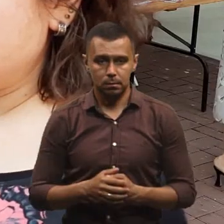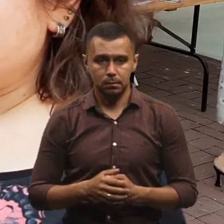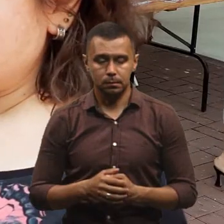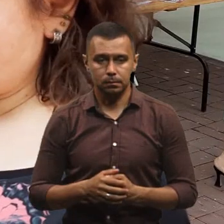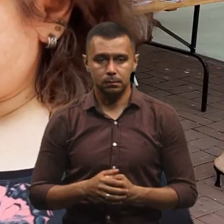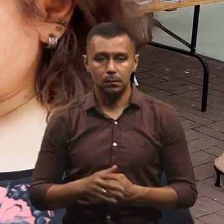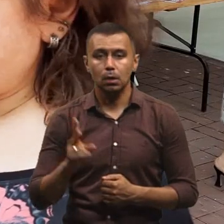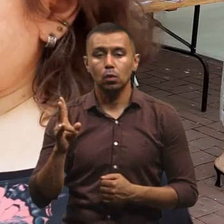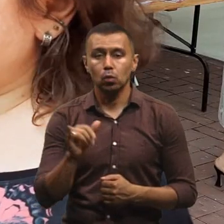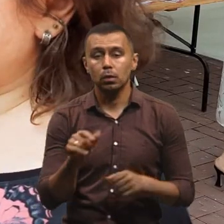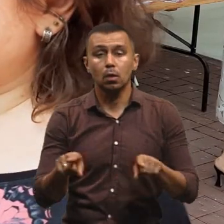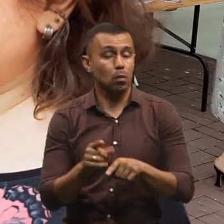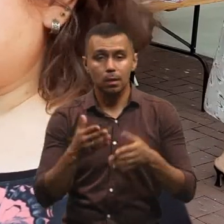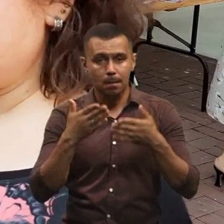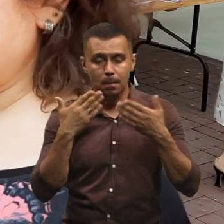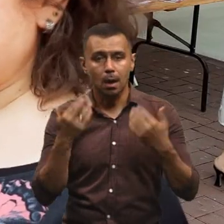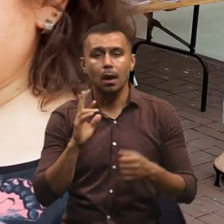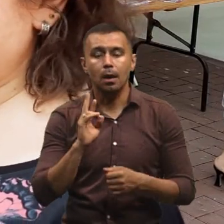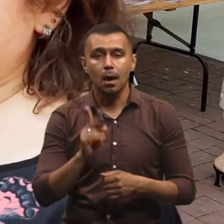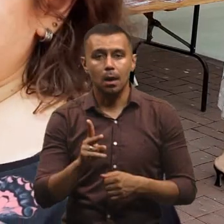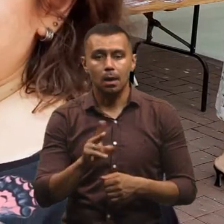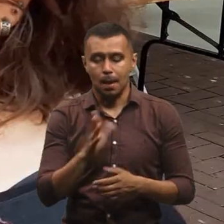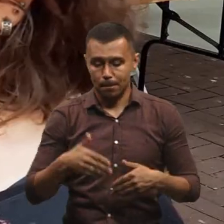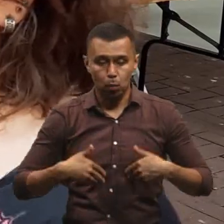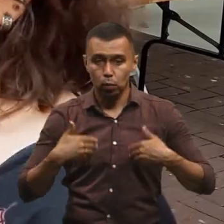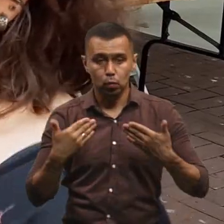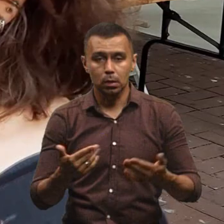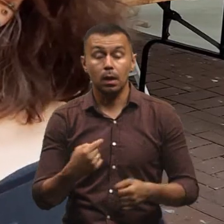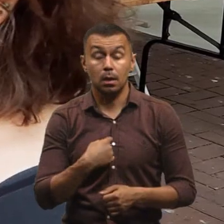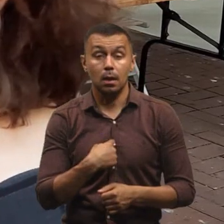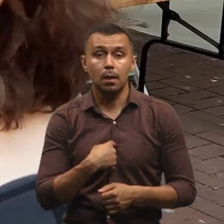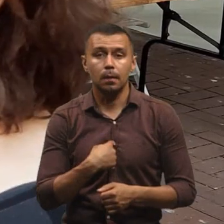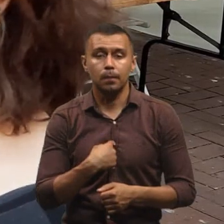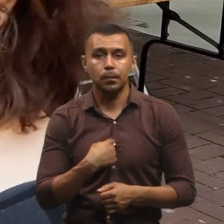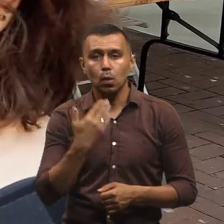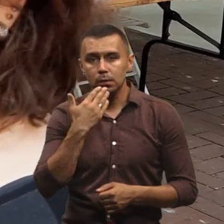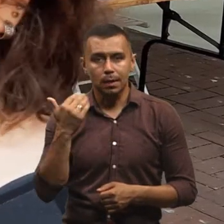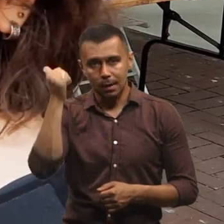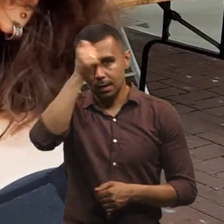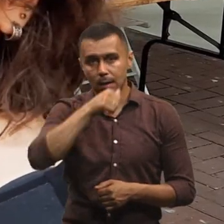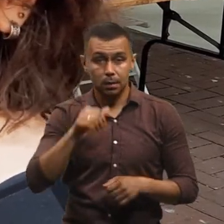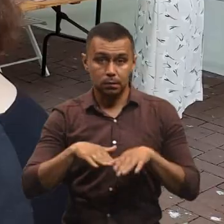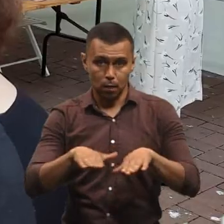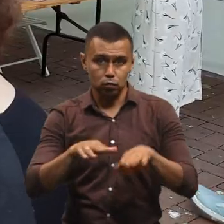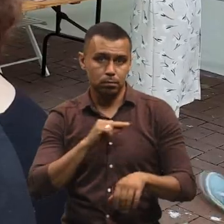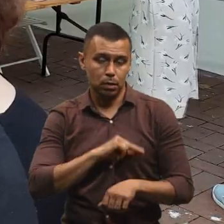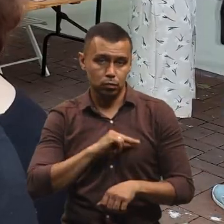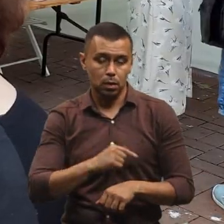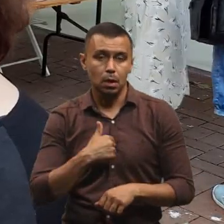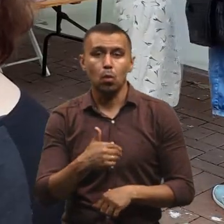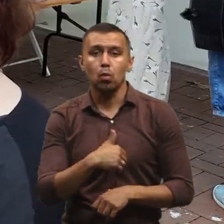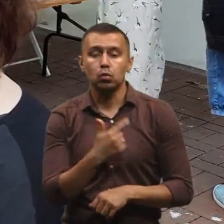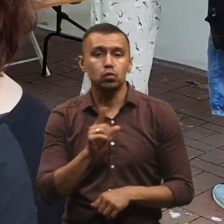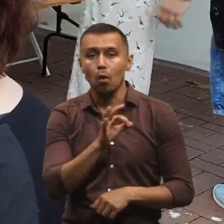ну такого немає якби не пропонують Ну я ось останній рік у швачку Я хочу